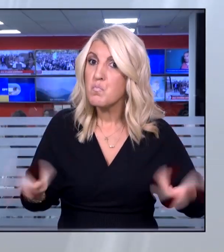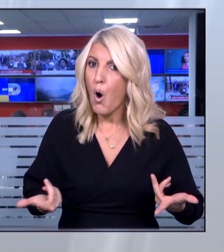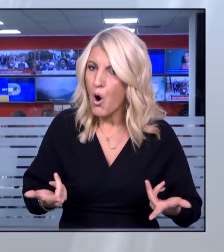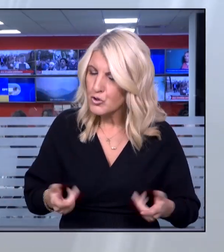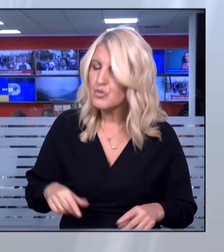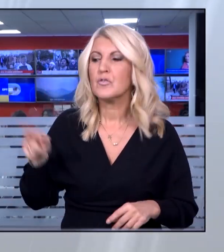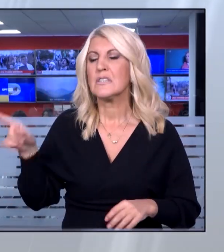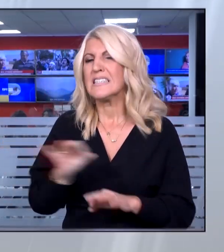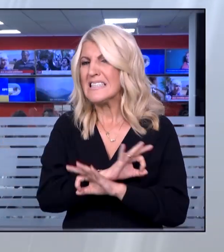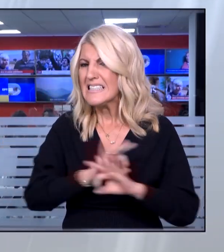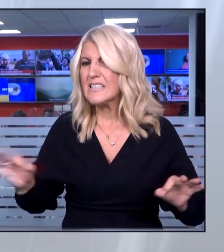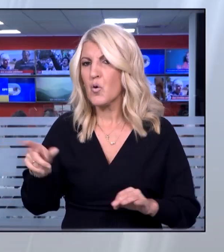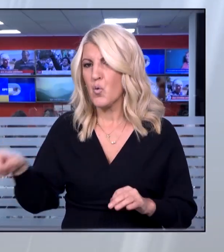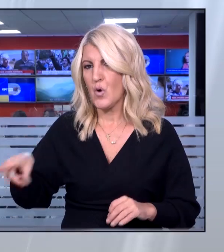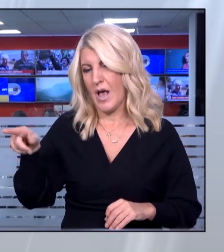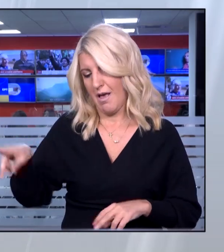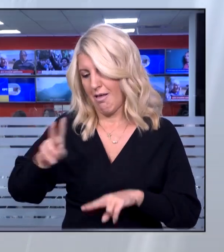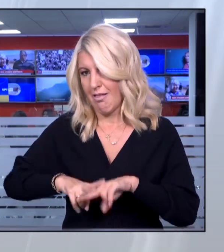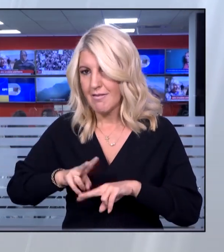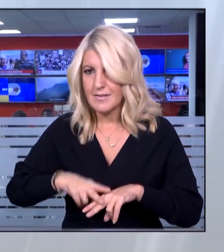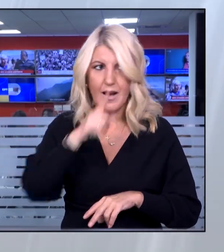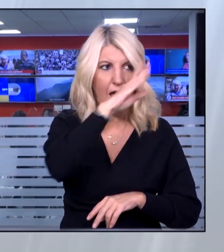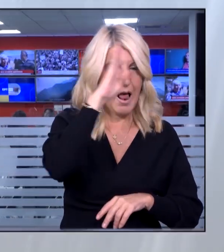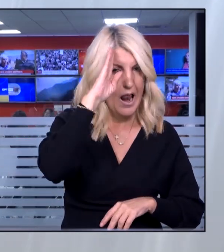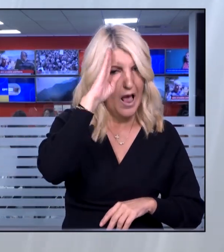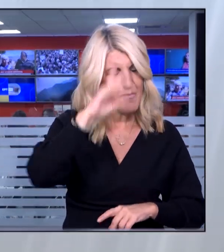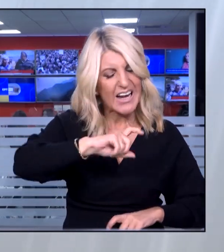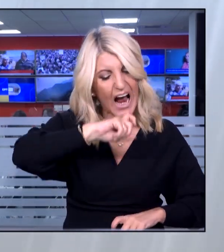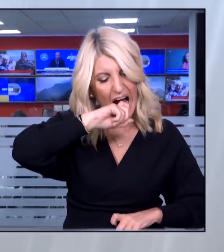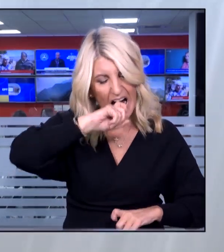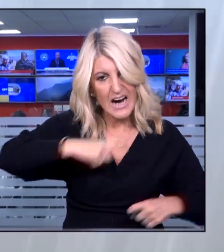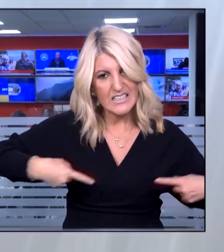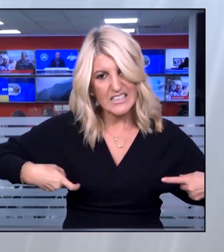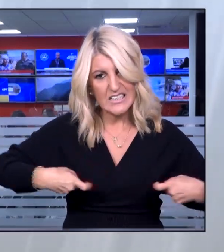το Ισραήλ, που βλέπει τα στρατιωτικά του σχέδια σε κοινή θέα.